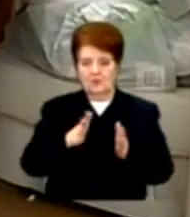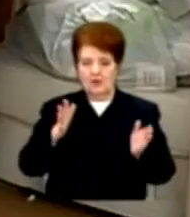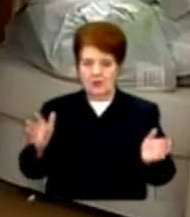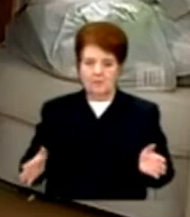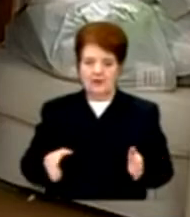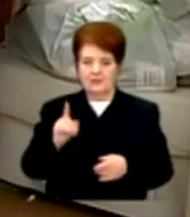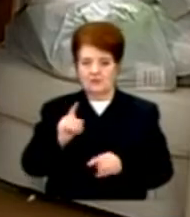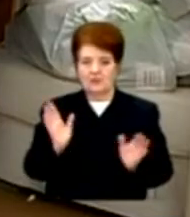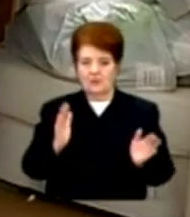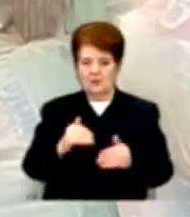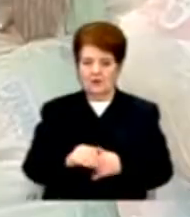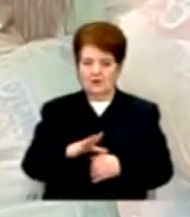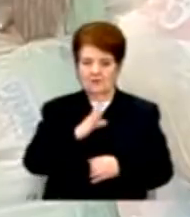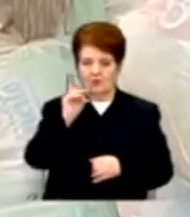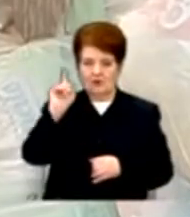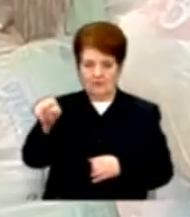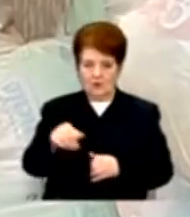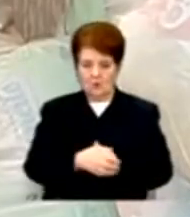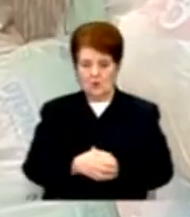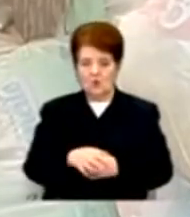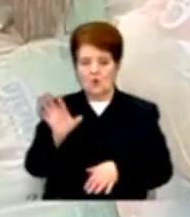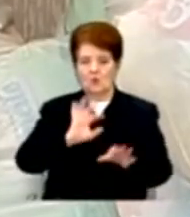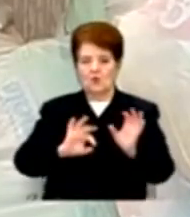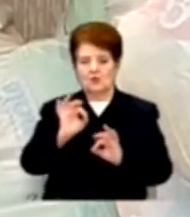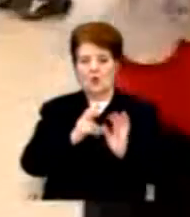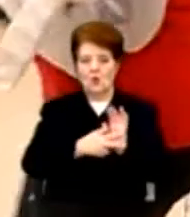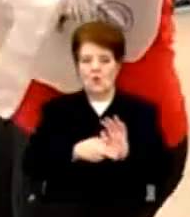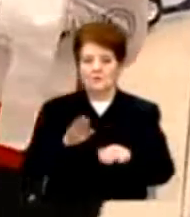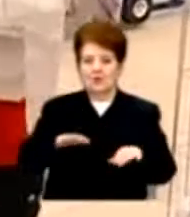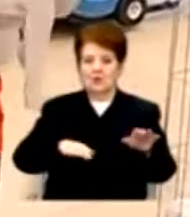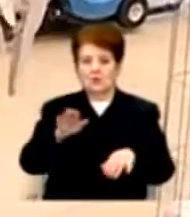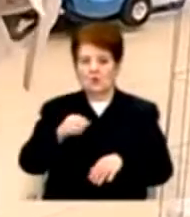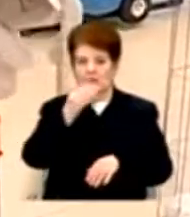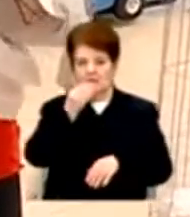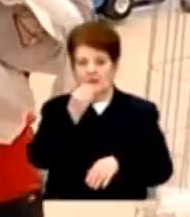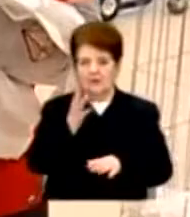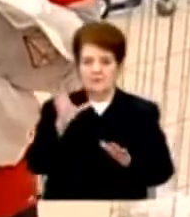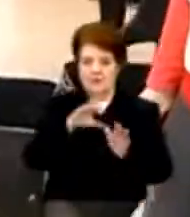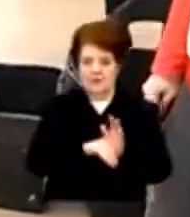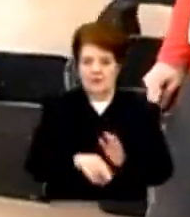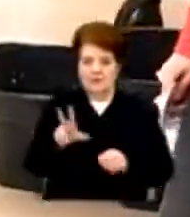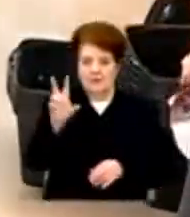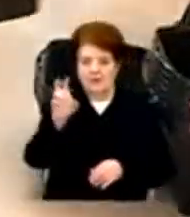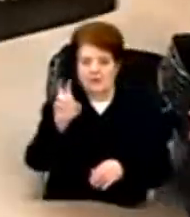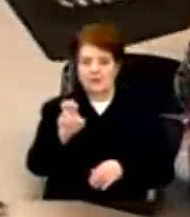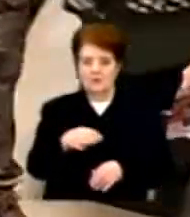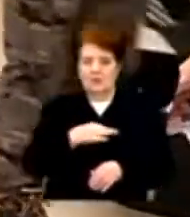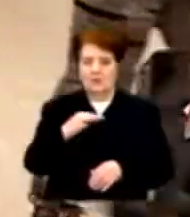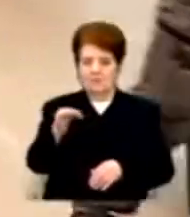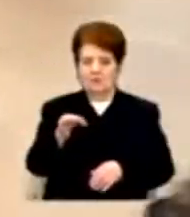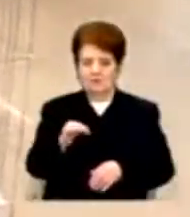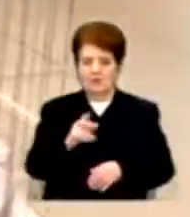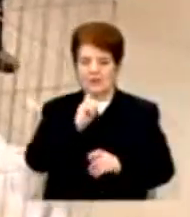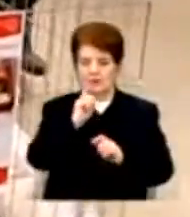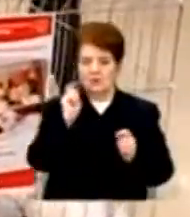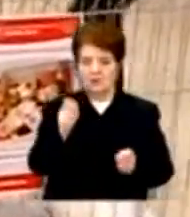aceste pachete vor ajunge acolo. Pentru colectarea celor 8 tone de produse alimentare au fost implicați peste 300 de voluntari.